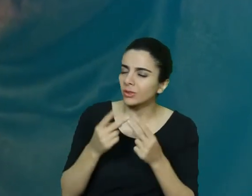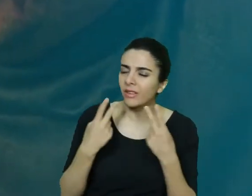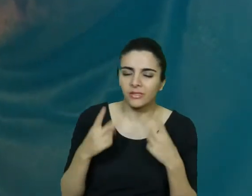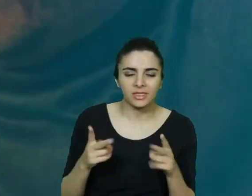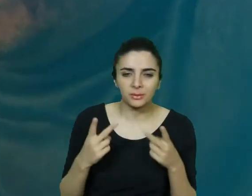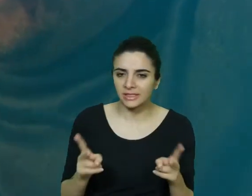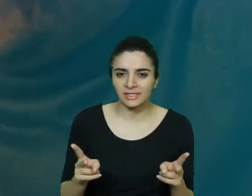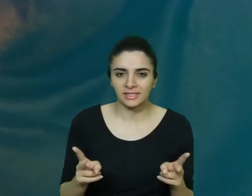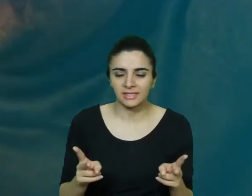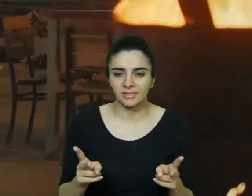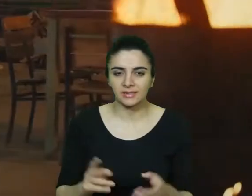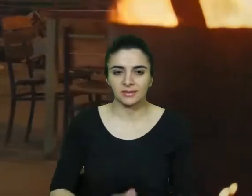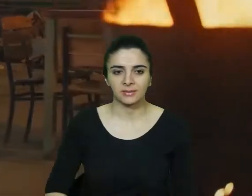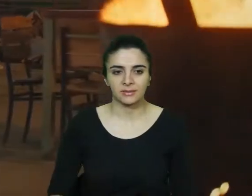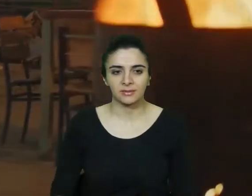karalansa da